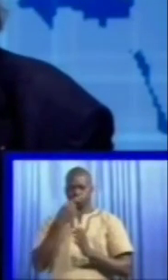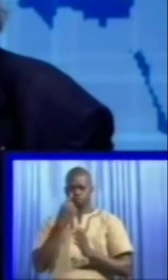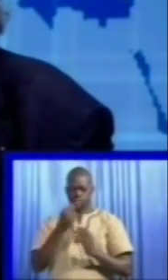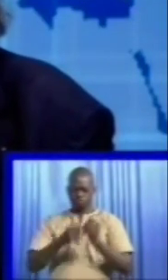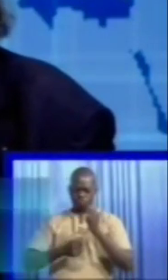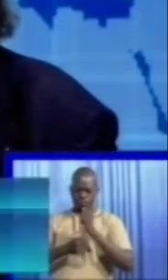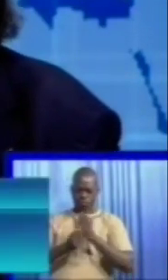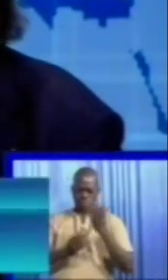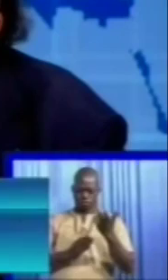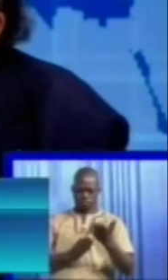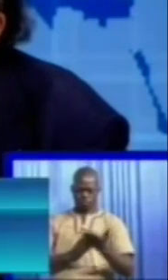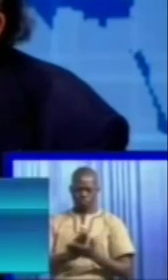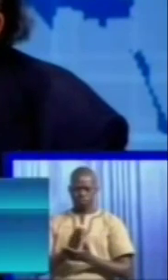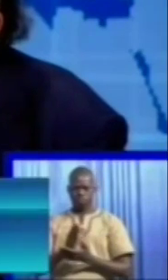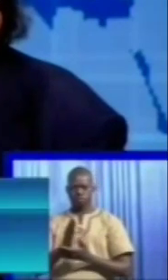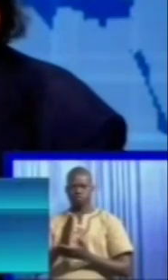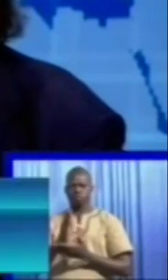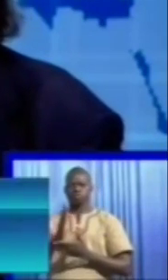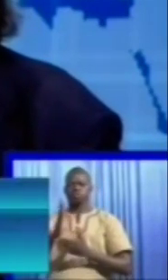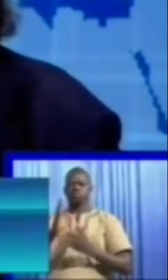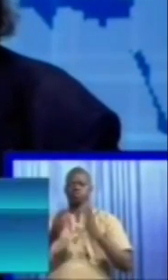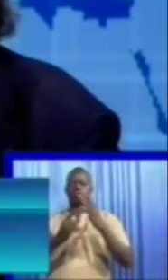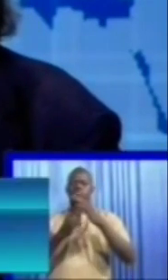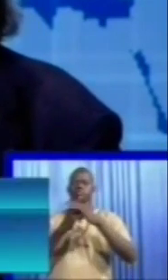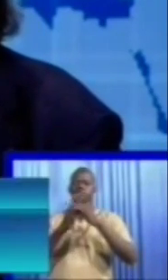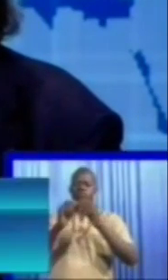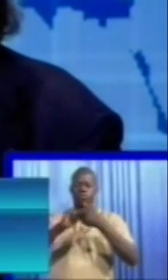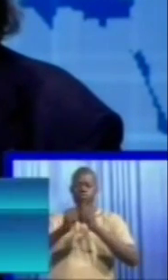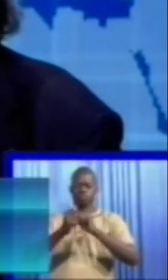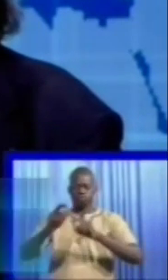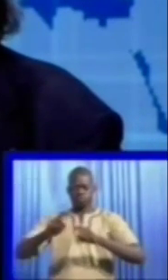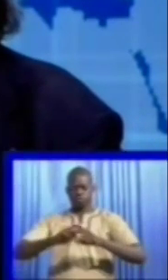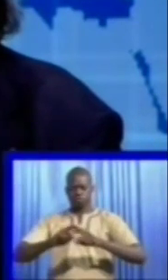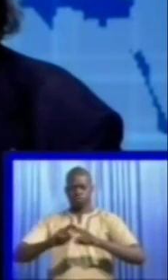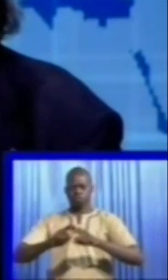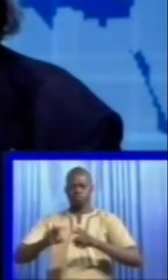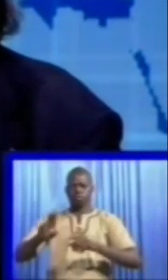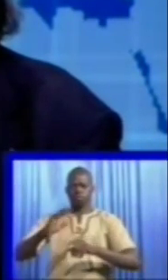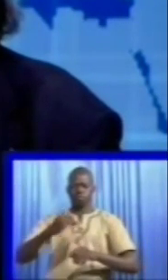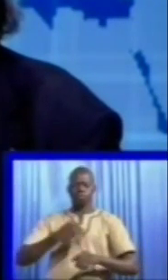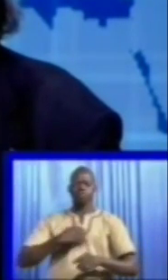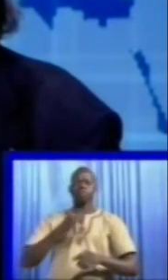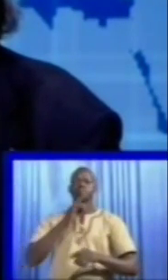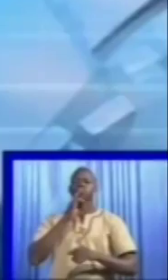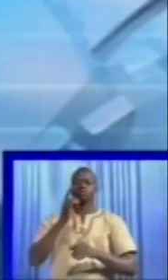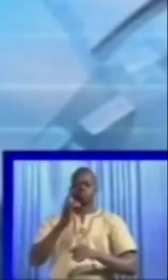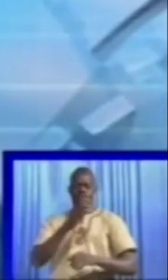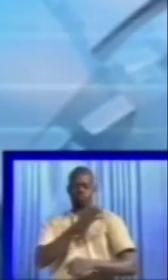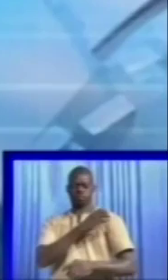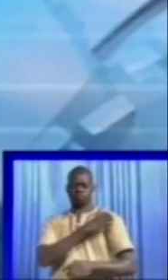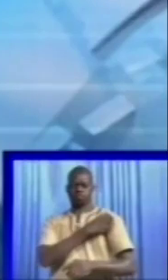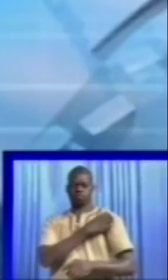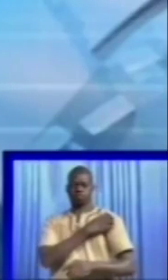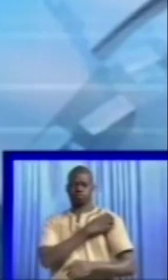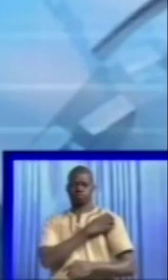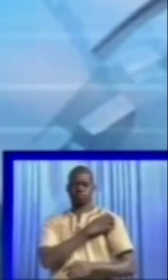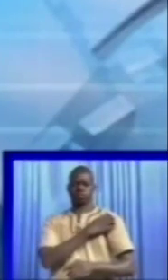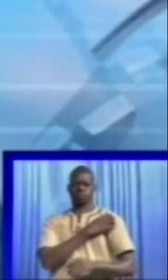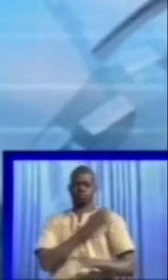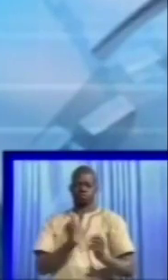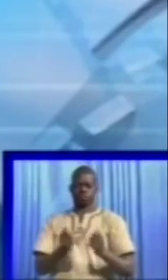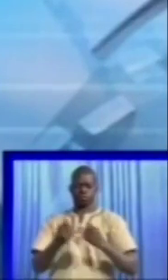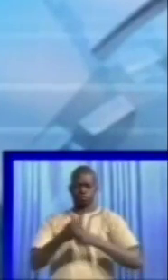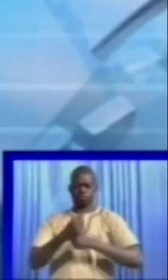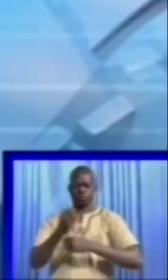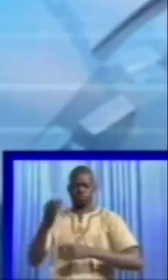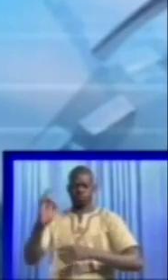par l'apparition de ce phénomène Internet. Alors, vous avez été patron de l'agence de